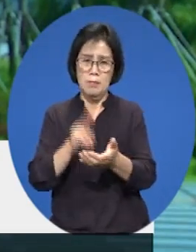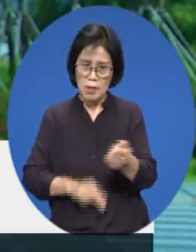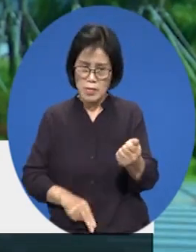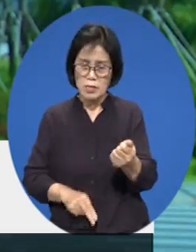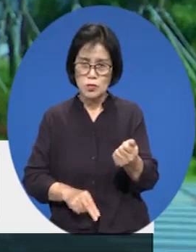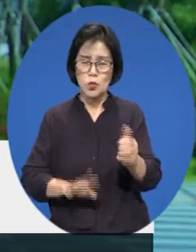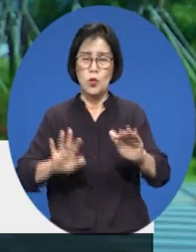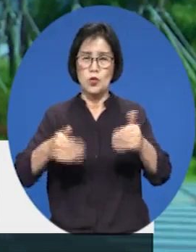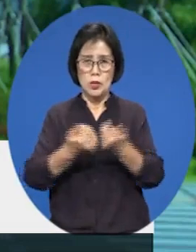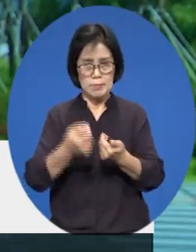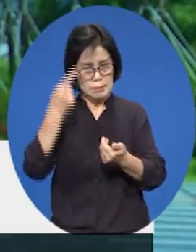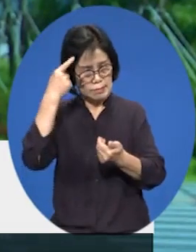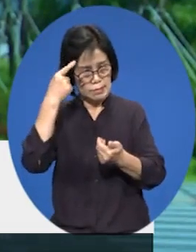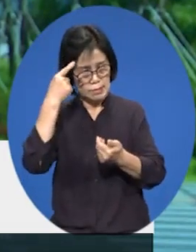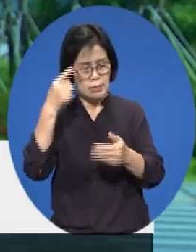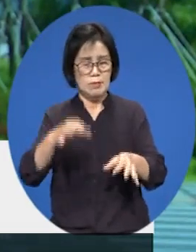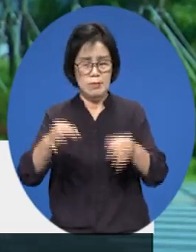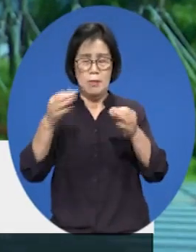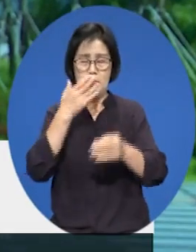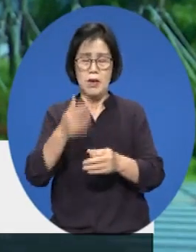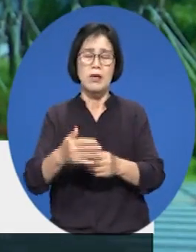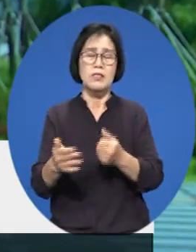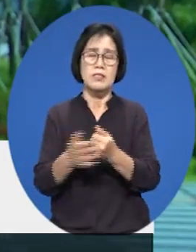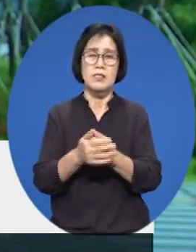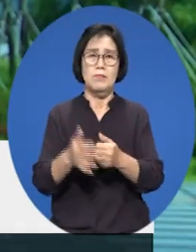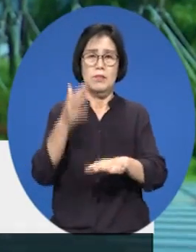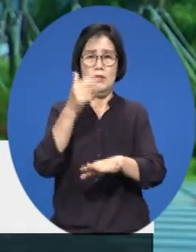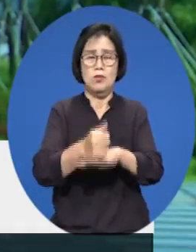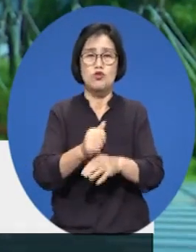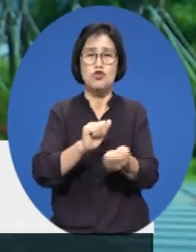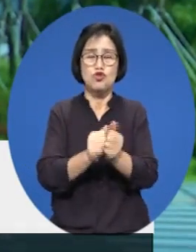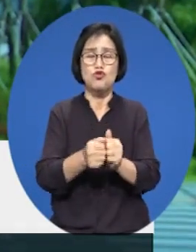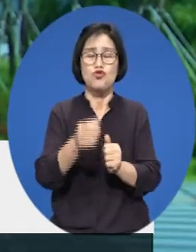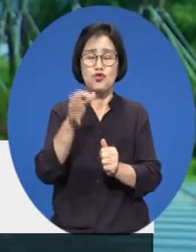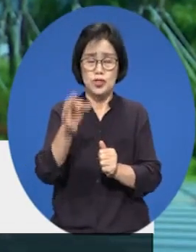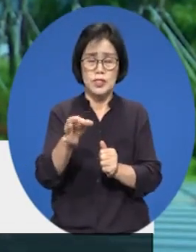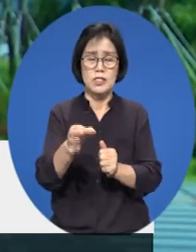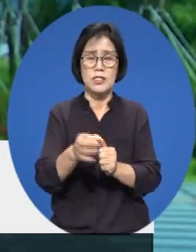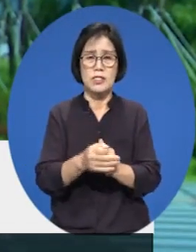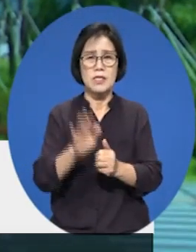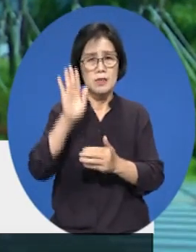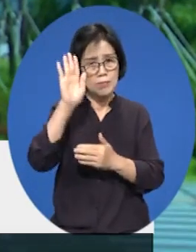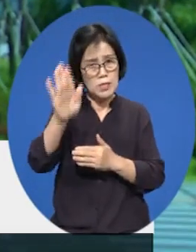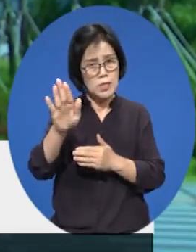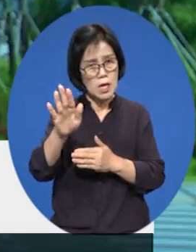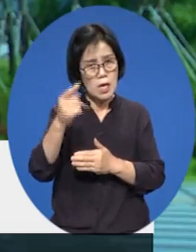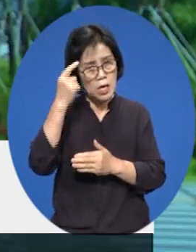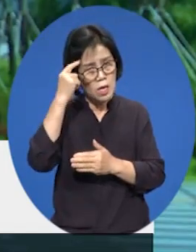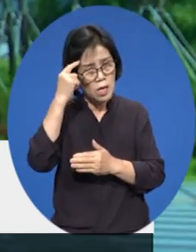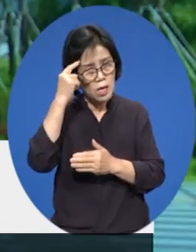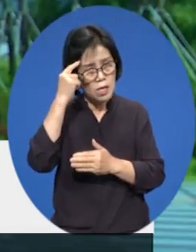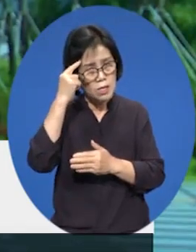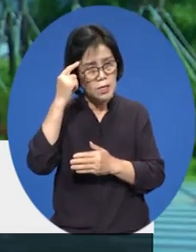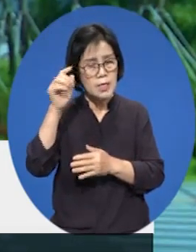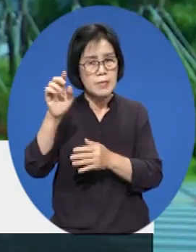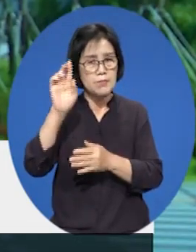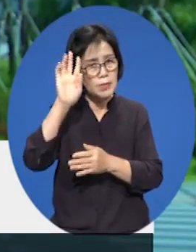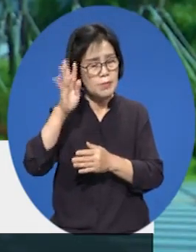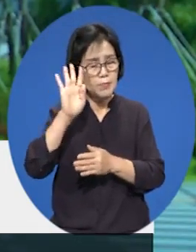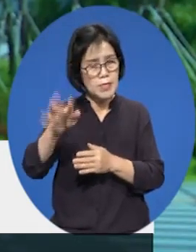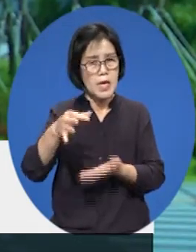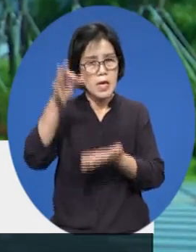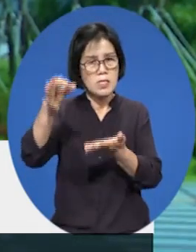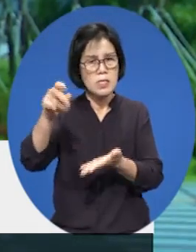어떤 역발상으로 우리가 되는 거죠 즉 결론은 뭔가 하면 주식 이라고 하는 것은 미래의 현금흐름을 현재가치로 한 거다